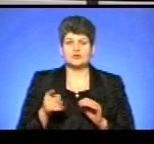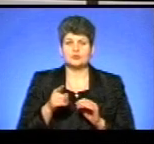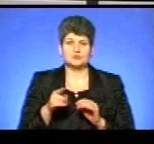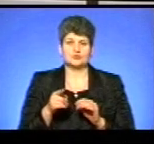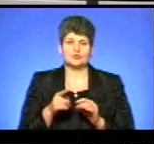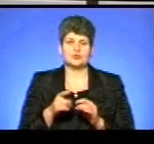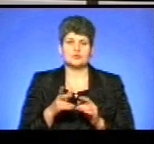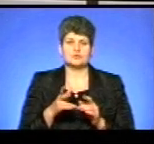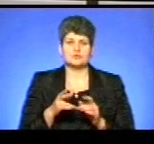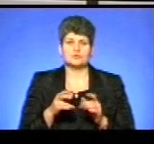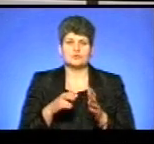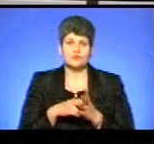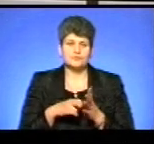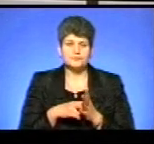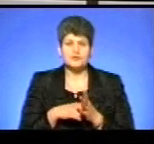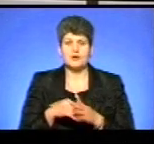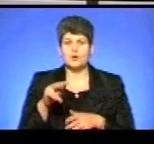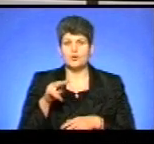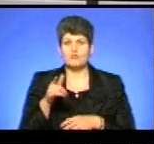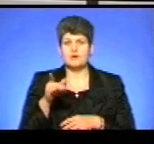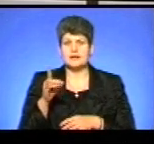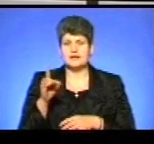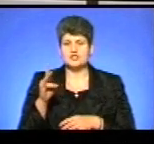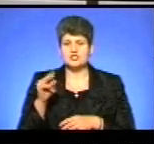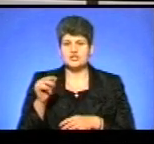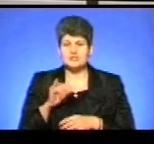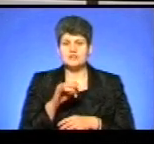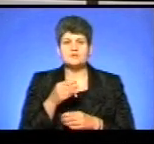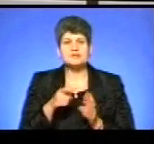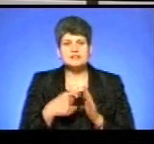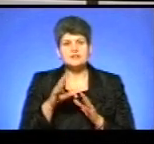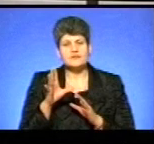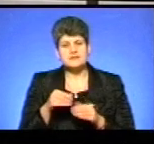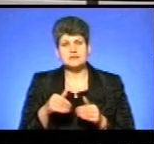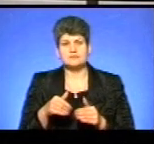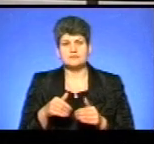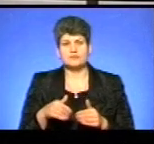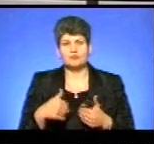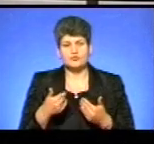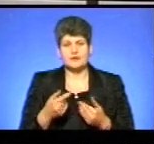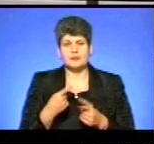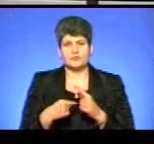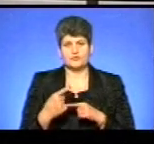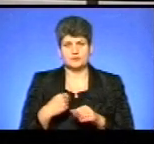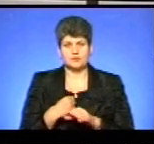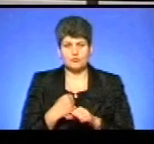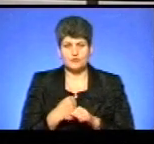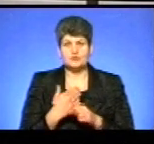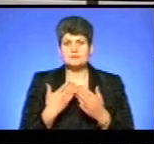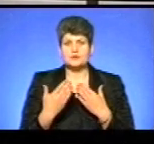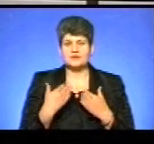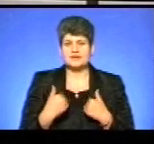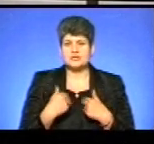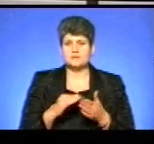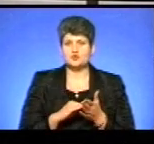дирекції «Укрпошти» Любові Гринчишин, щоб дізнатися, чи всім листоношам, які звільнились, пропонували поновитися на робочому місці. Спілкуватися із